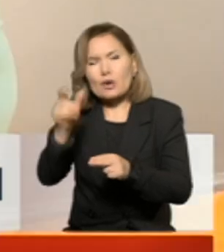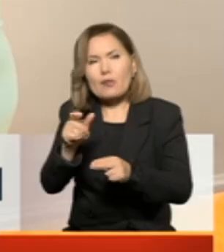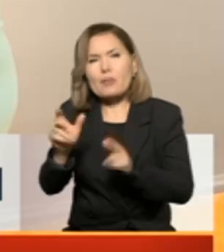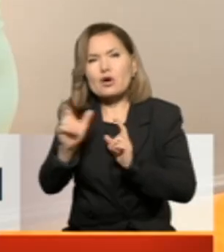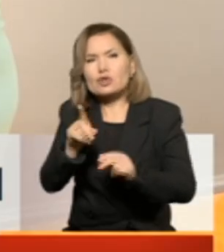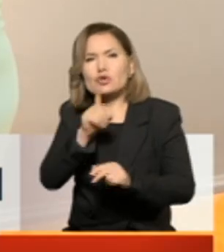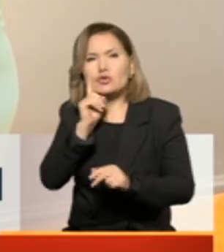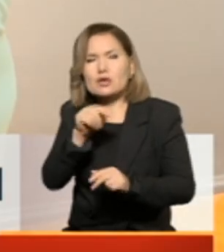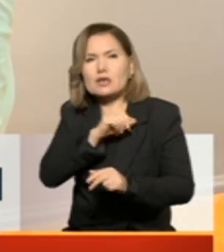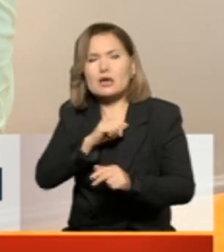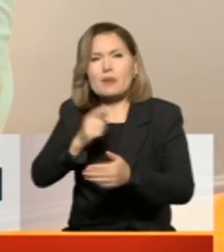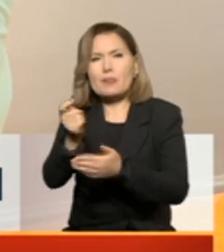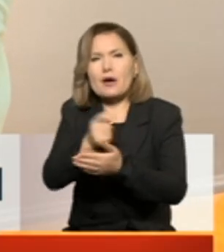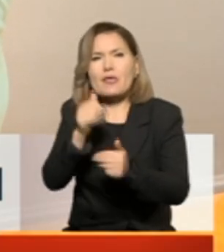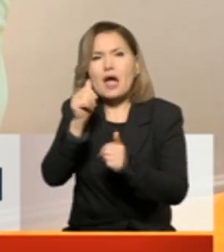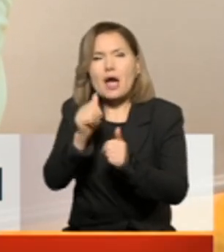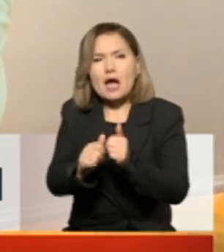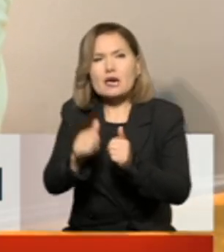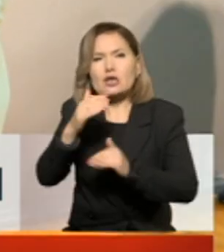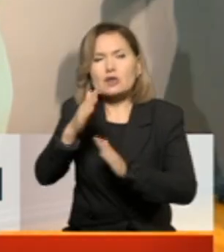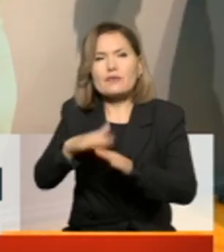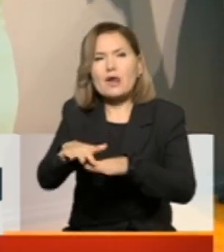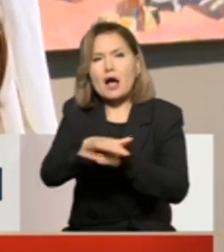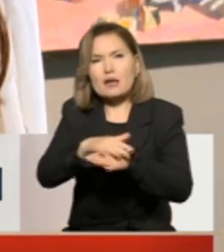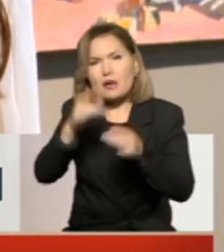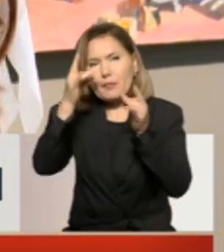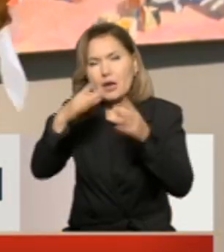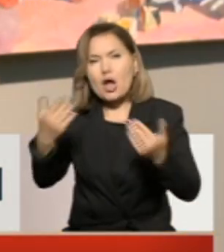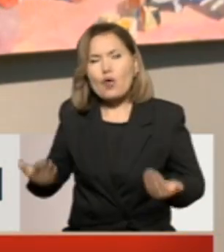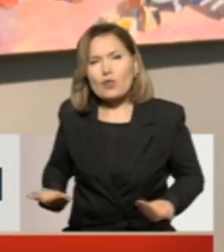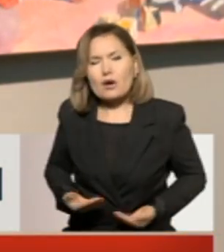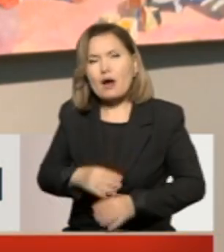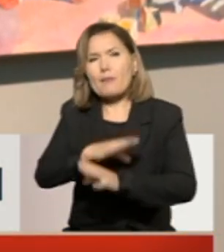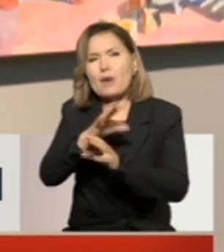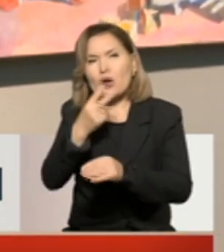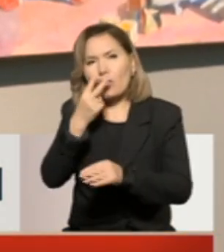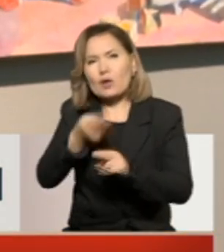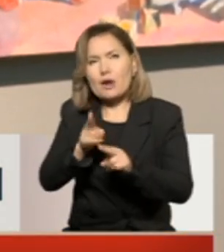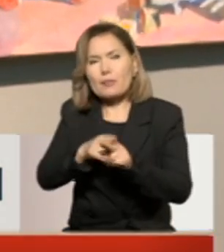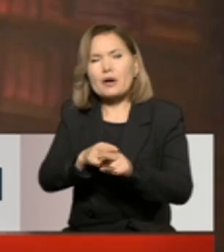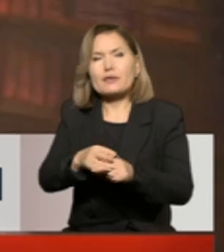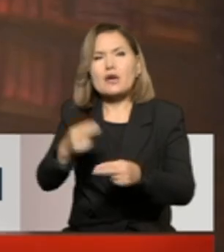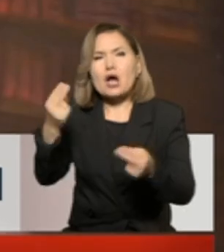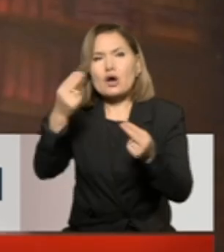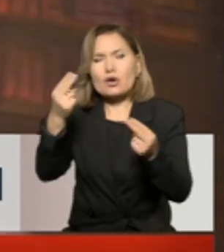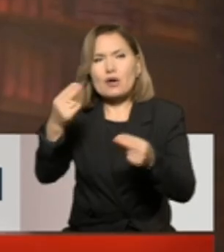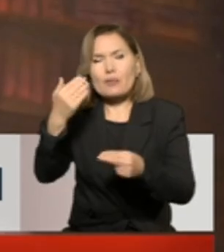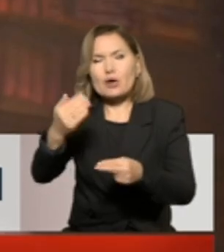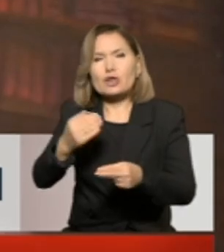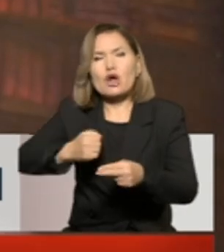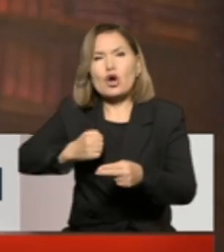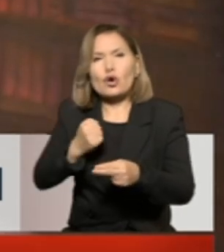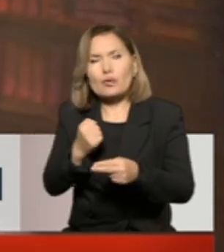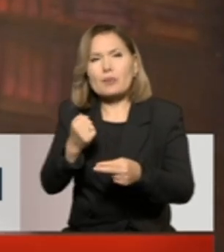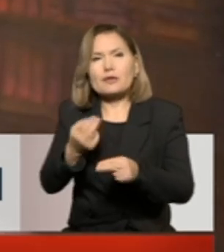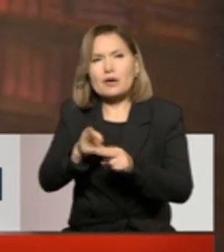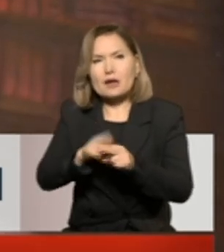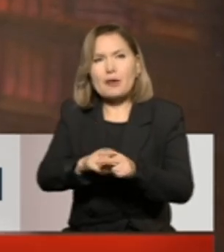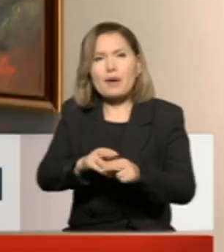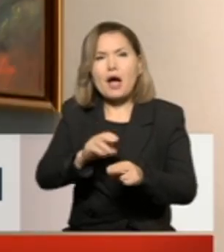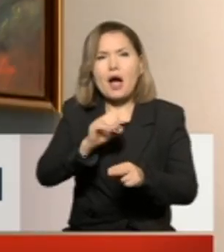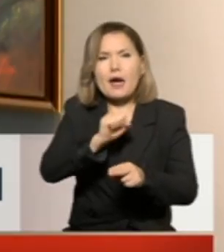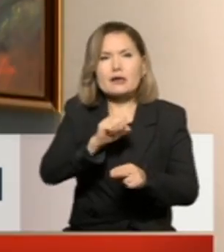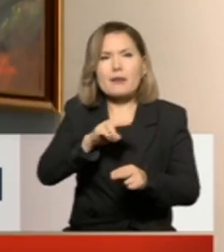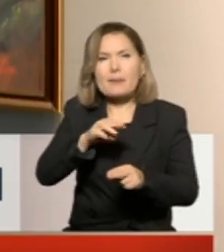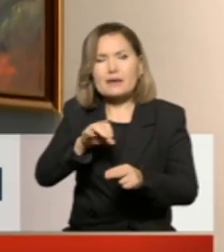студенттері. Мұндағы әр суреттен халықтың мәдениеті, өмірі мен келбеті көрінеді. Мәселен, мына жұмыстың аты «Құрбылар». Жас суретші Аяжан Мәди